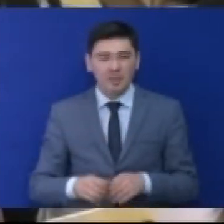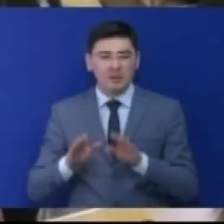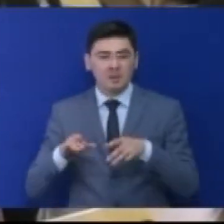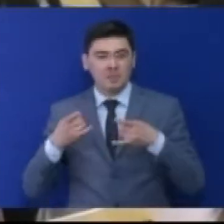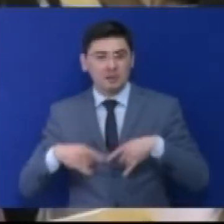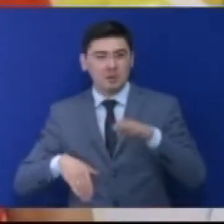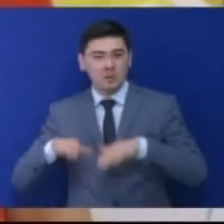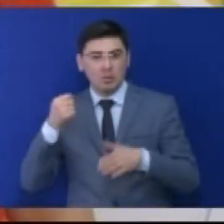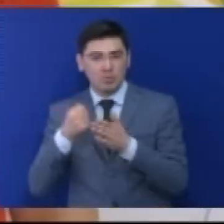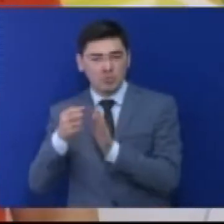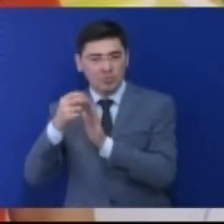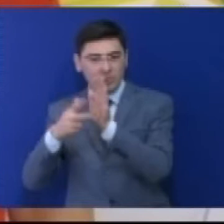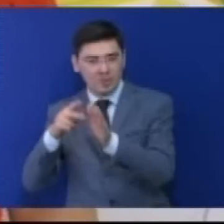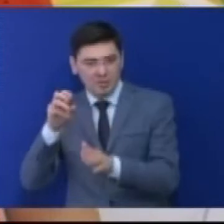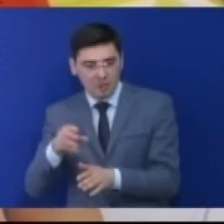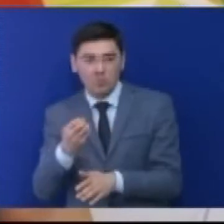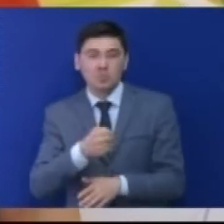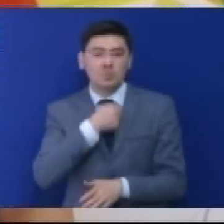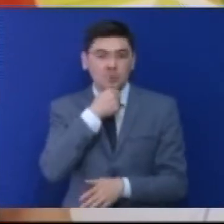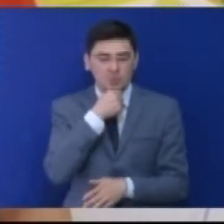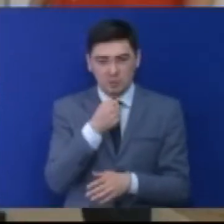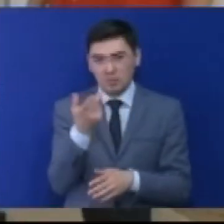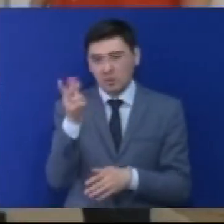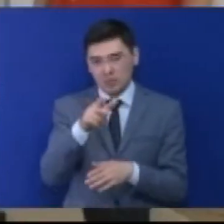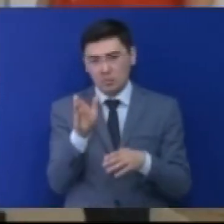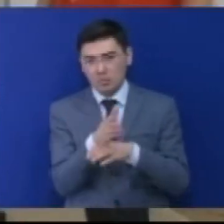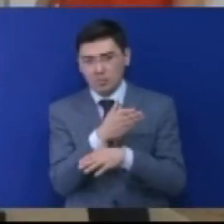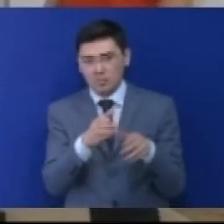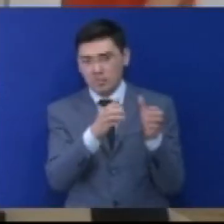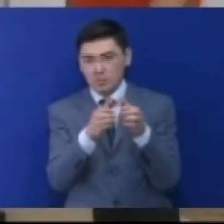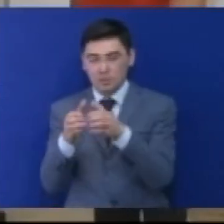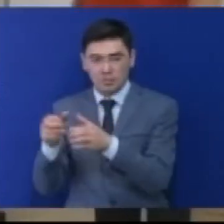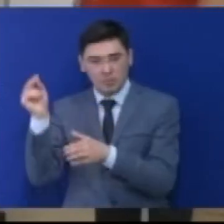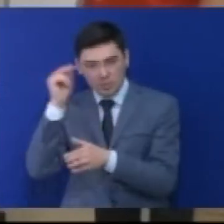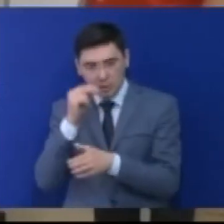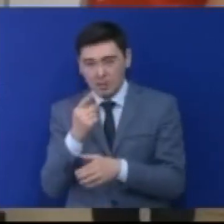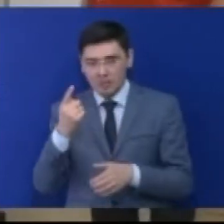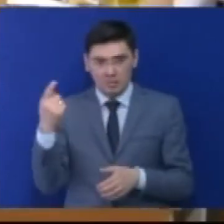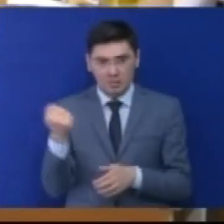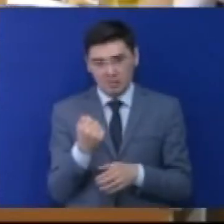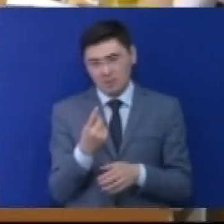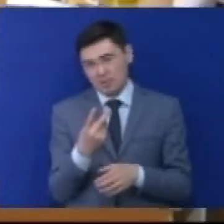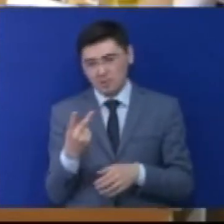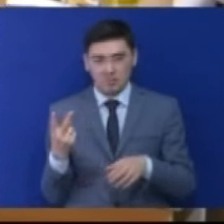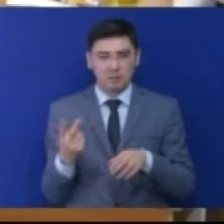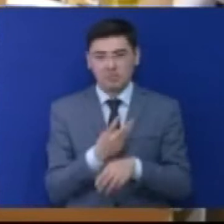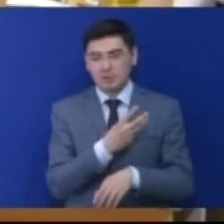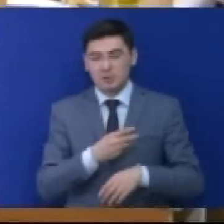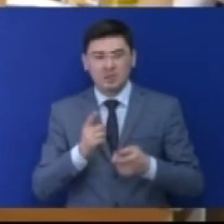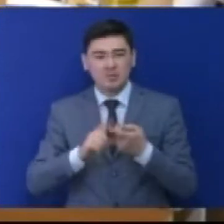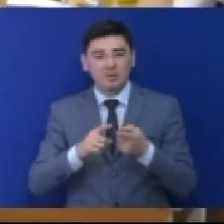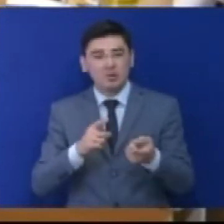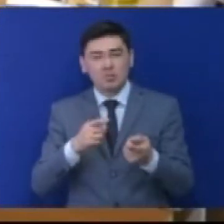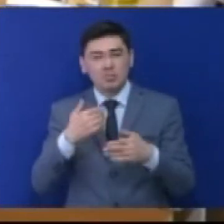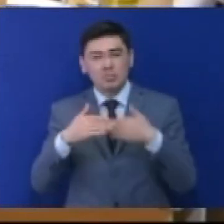до 18 лет, а также взрослые, обучаются в трех группах. Занятия проводятся несколько раз в неделю в зависимости от специфики